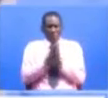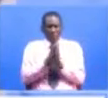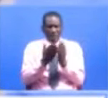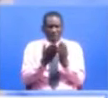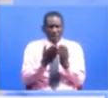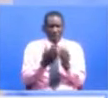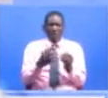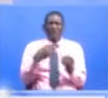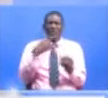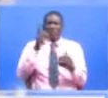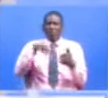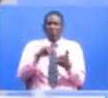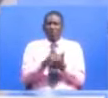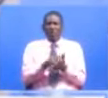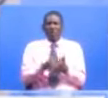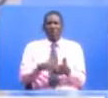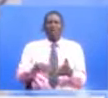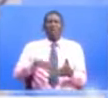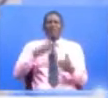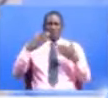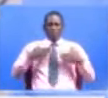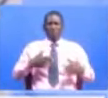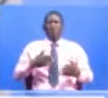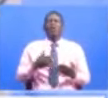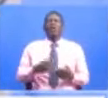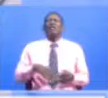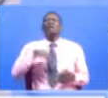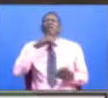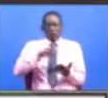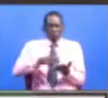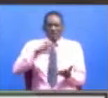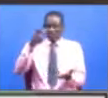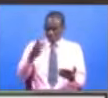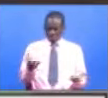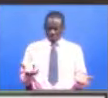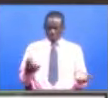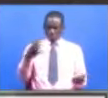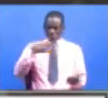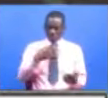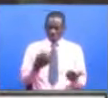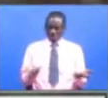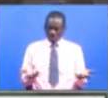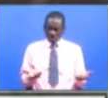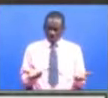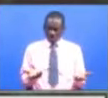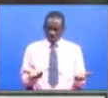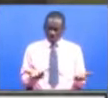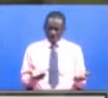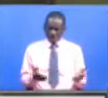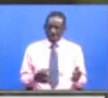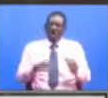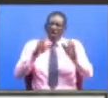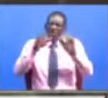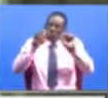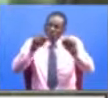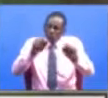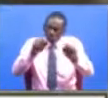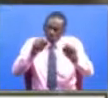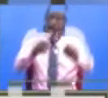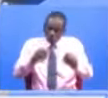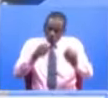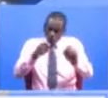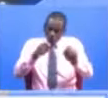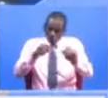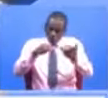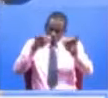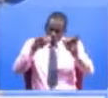mwili imekufa atafukuka. Tukashindwa hii. Tukamuuliza wale unaweza kaa na sita yako hapa kwa bed